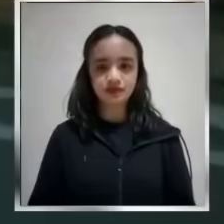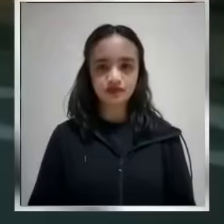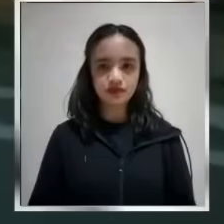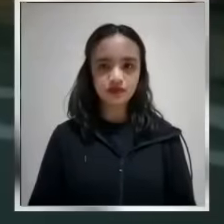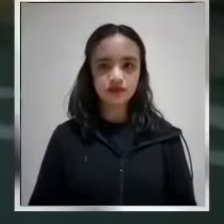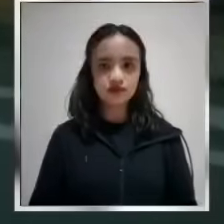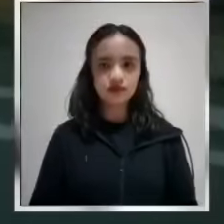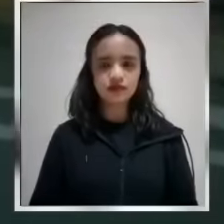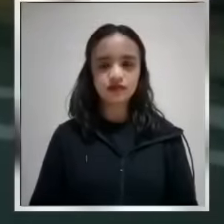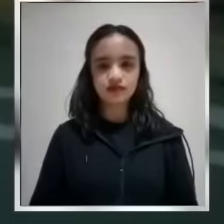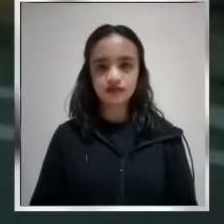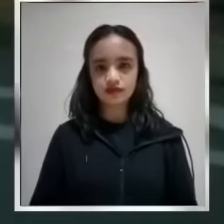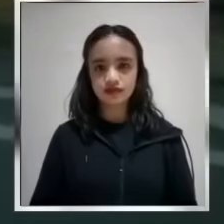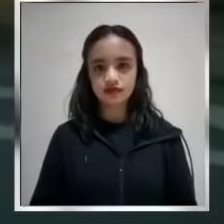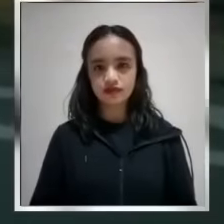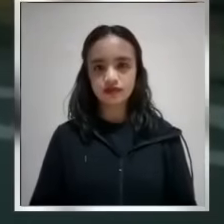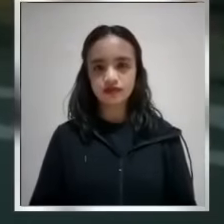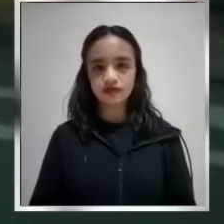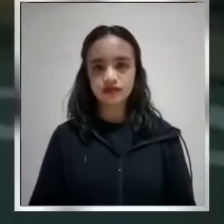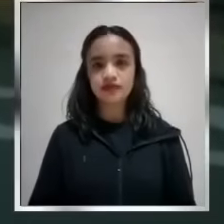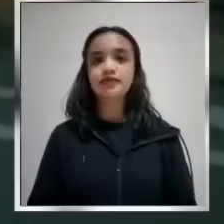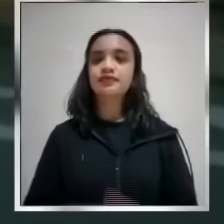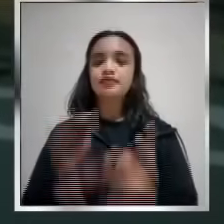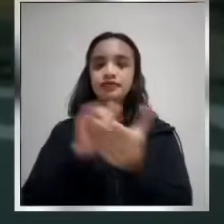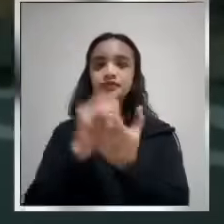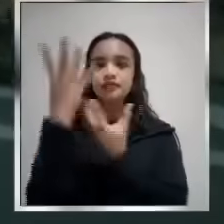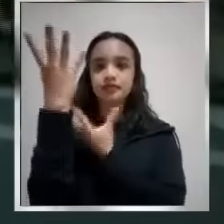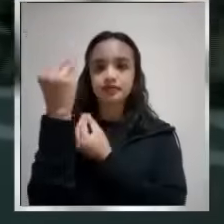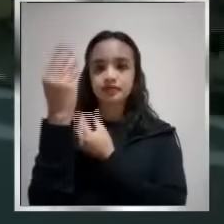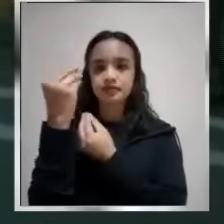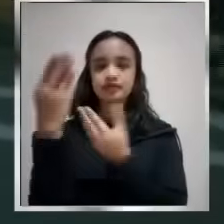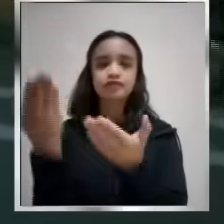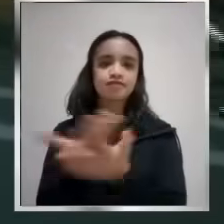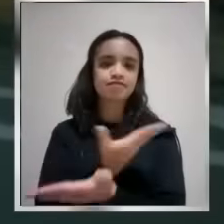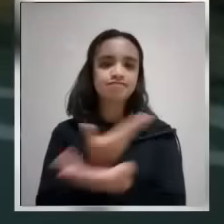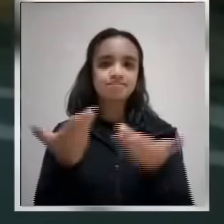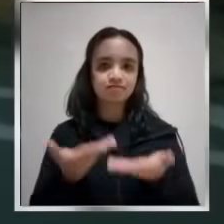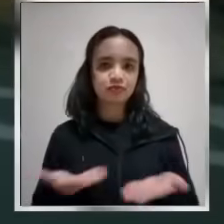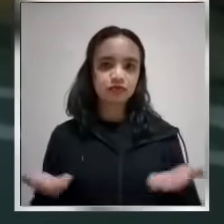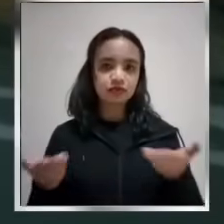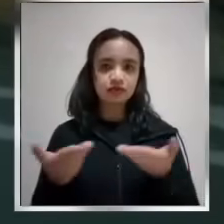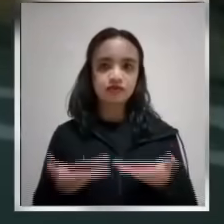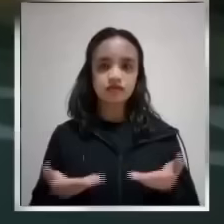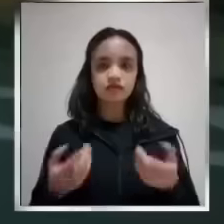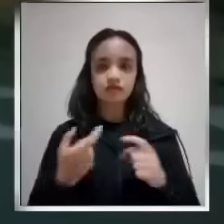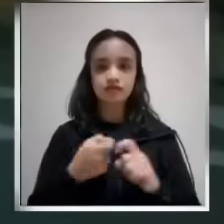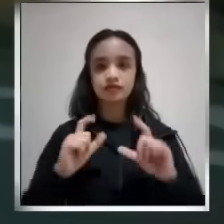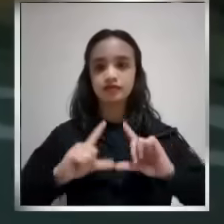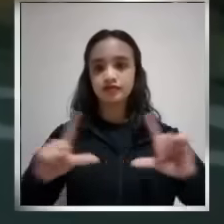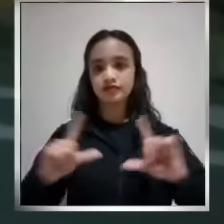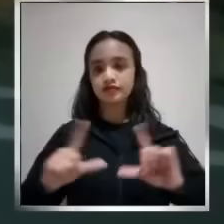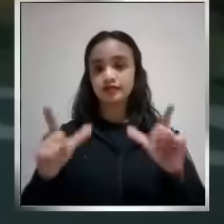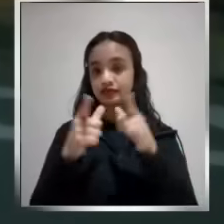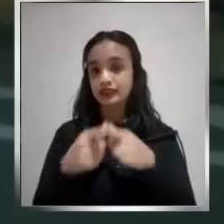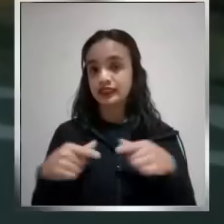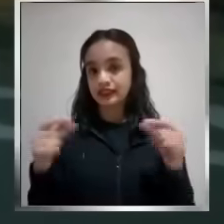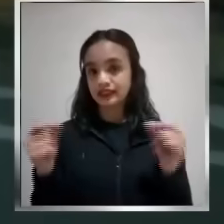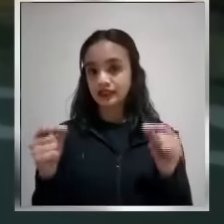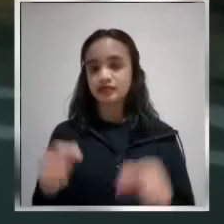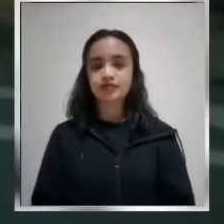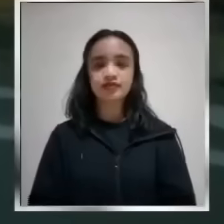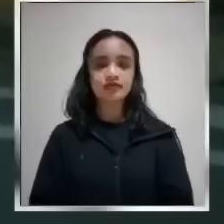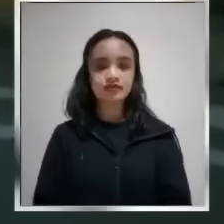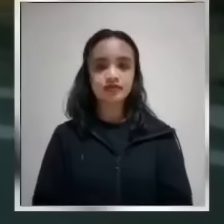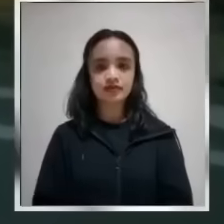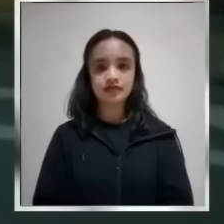innovation at yan ang pinakasariwang balita naguulat mula rito sa Tokyo Japan para sa GMA integrated news Marie Umali nakatutok